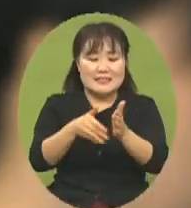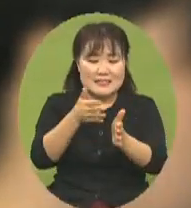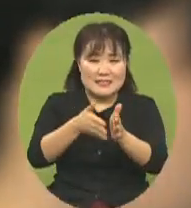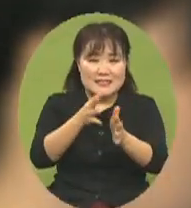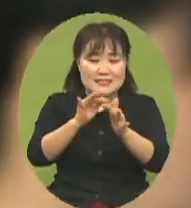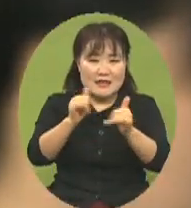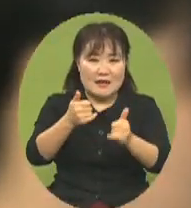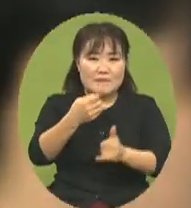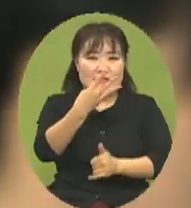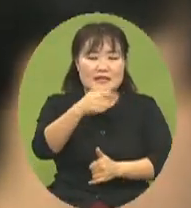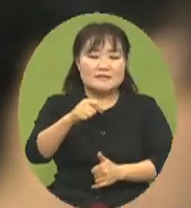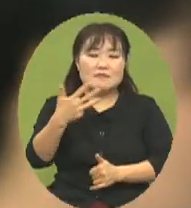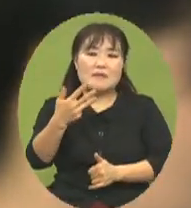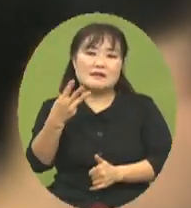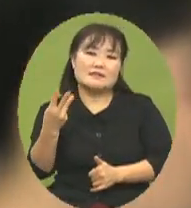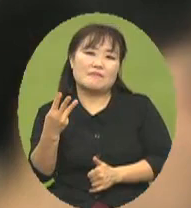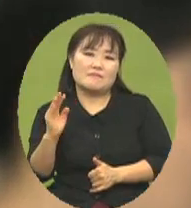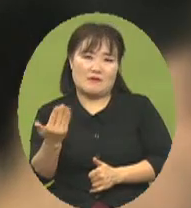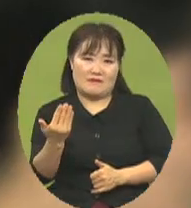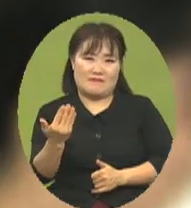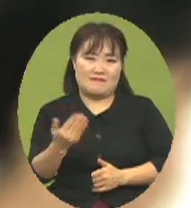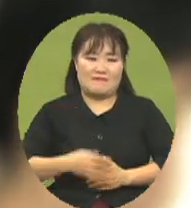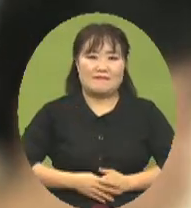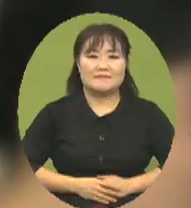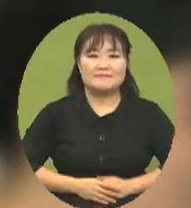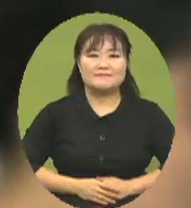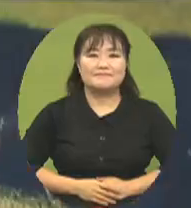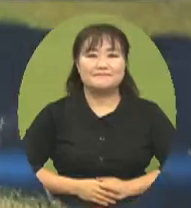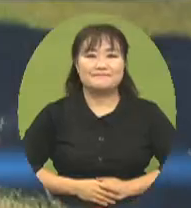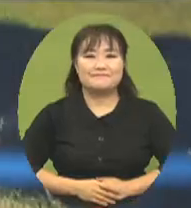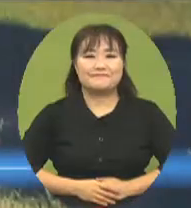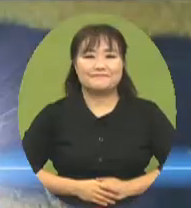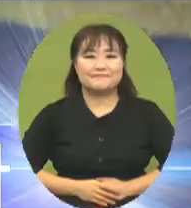인구의 4.83% 수준입니다.